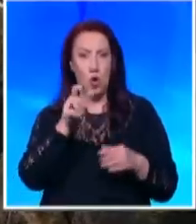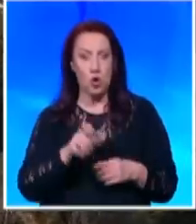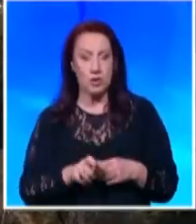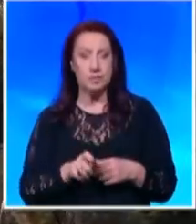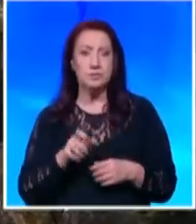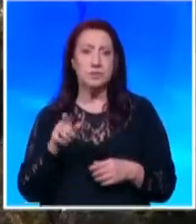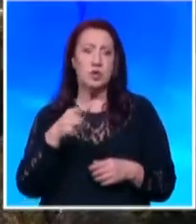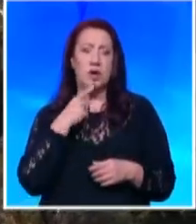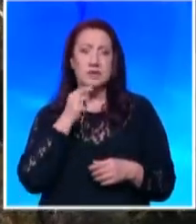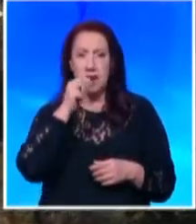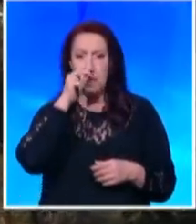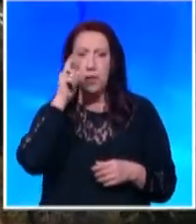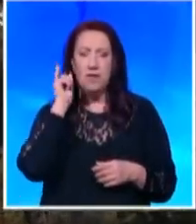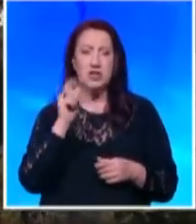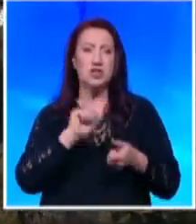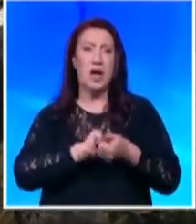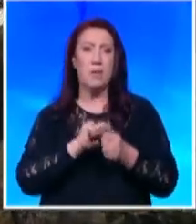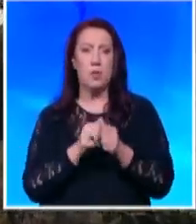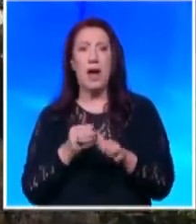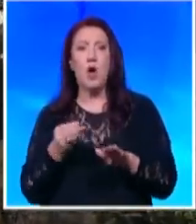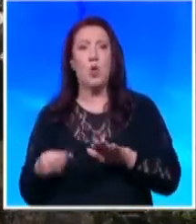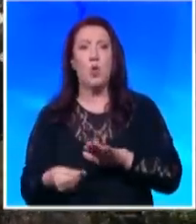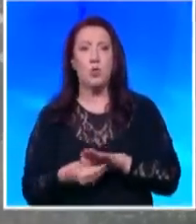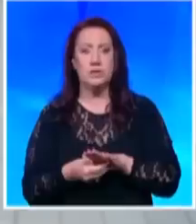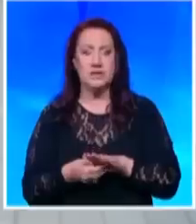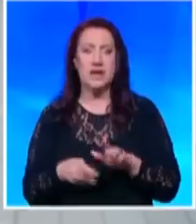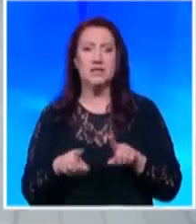инцидента е борбата с корупцията и престъпността.